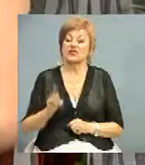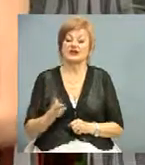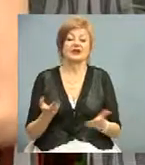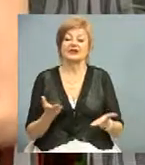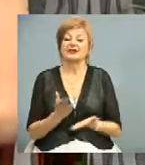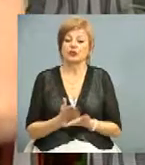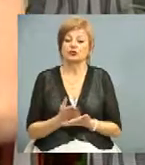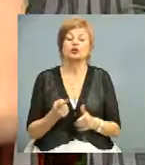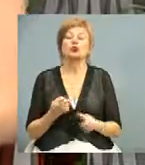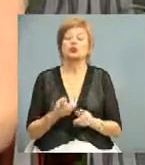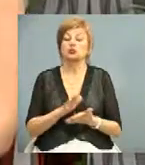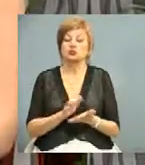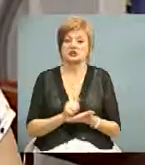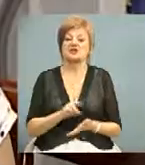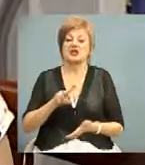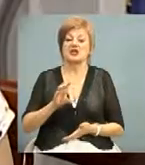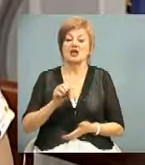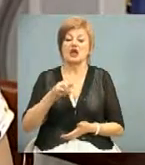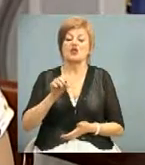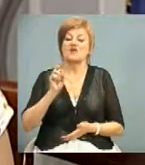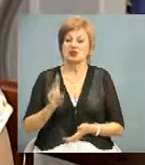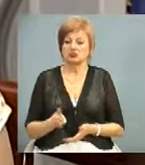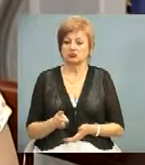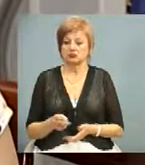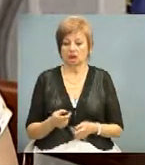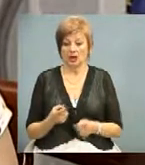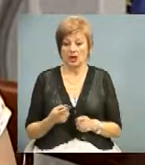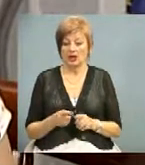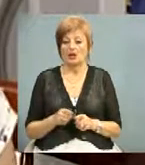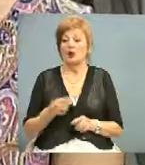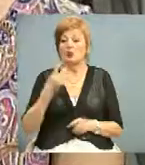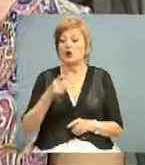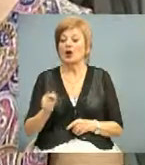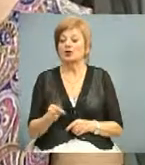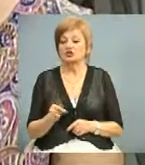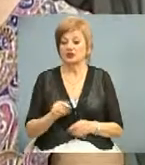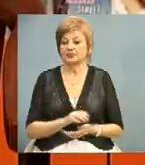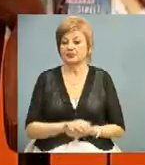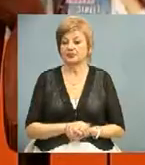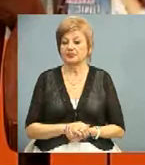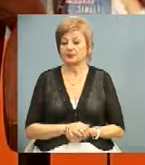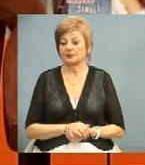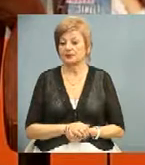льодовики? І чому їх так називають льодовиками? Тому що це… Можеш показувати, де вони знаходяться, льодовики?